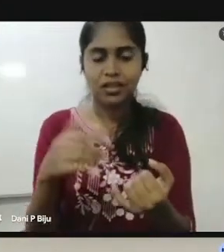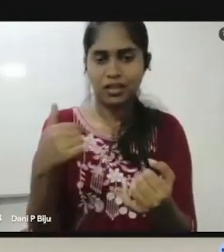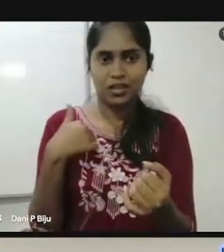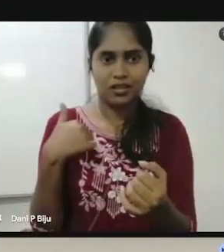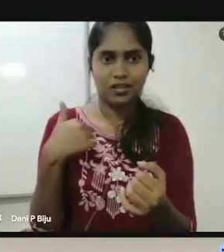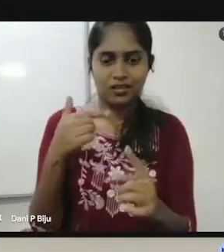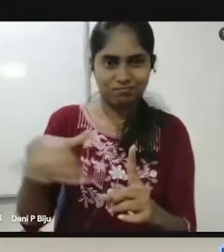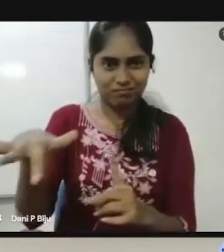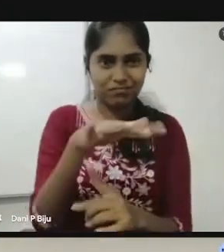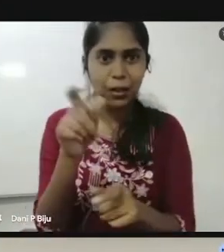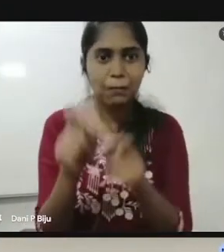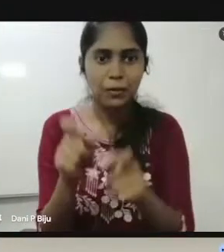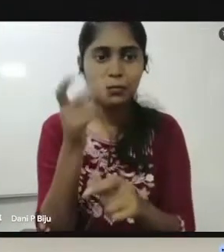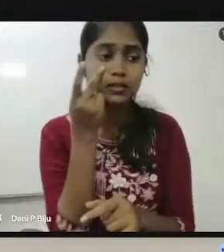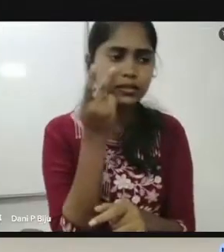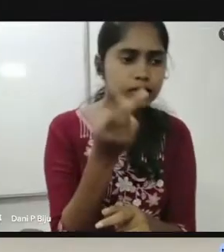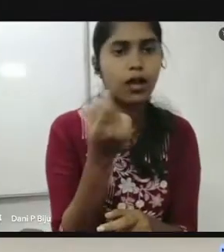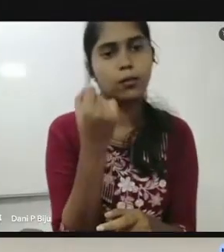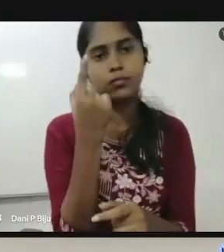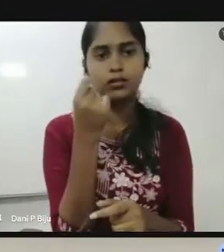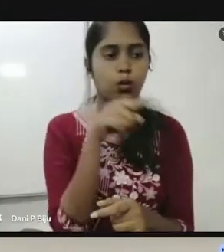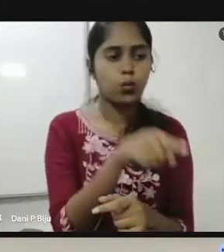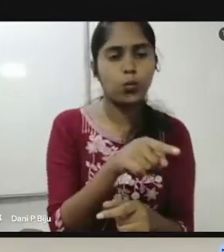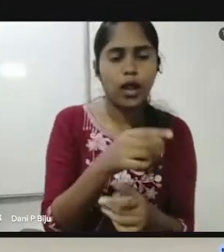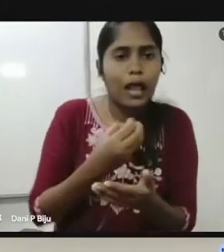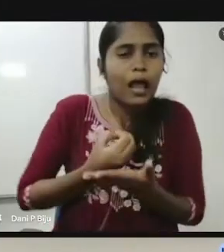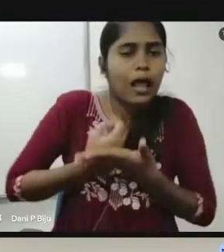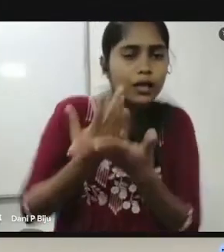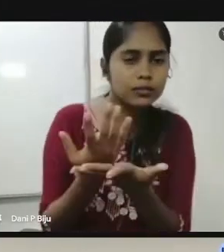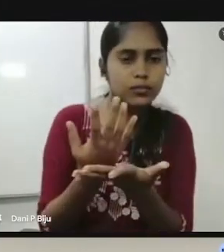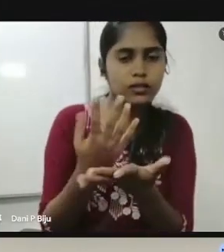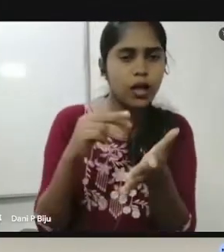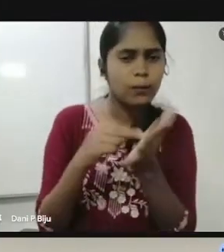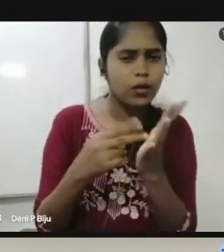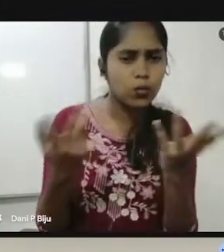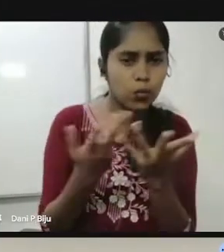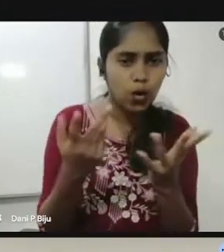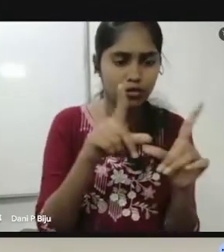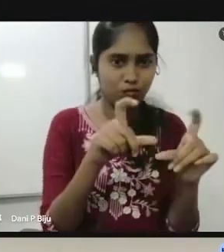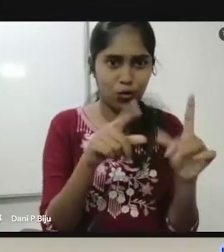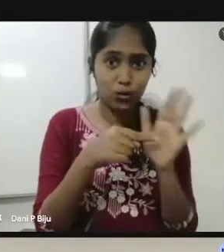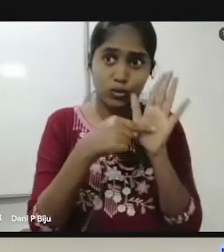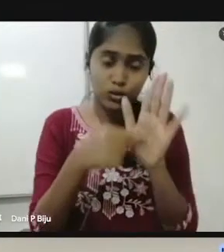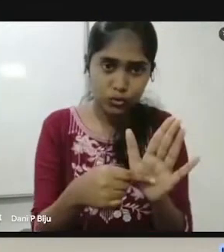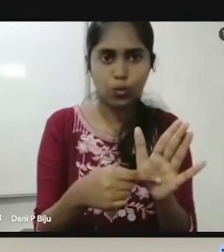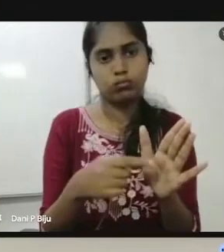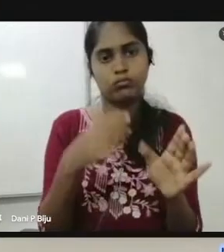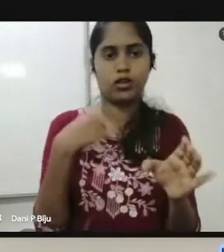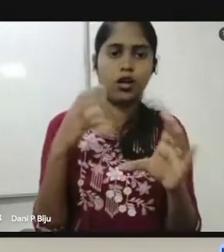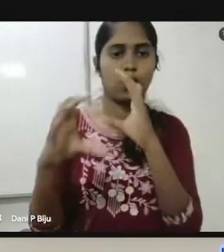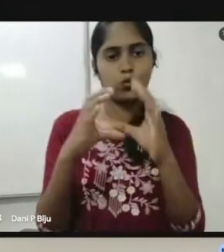ചൂണ്ടിയത് അതെന്താണെന്ന് നോക്കി മനസ്സിലാക്കി നമ്മൾ എന്താണ് പറയാൻ ഉദ്ദേശിക്കുന്നത് എന്നുള്ളത് അവർക്ക് മനസ്സിലാക്കാനായിട്ട് പറ്റും. അപ്പൊ ഡയറക്ട്ലി നമുക്ക്